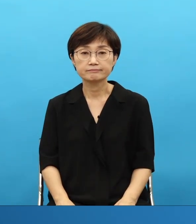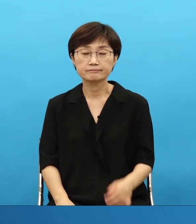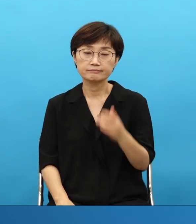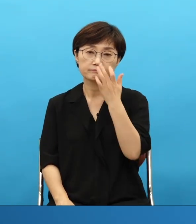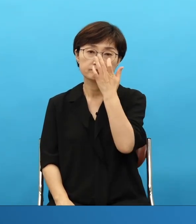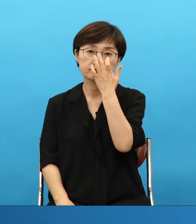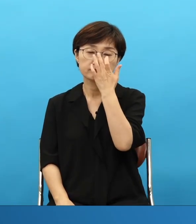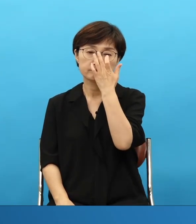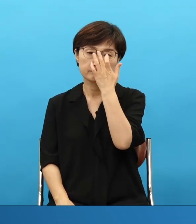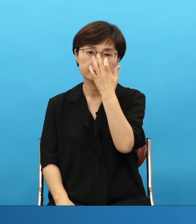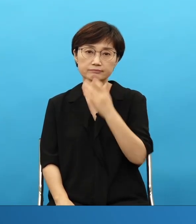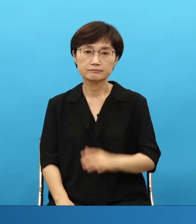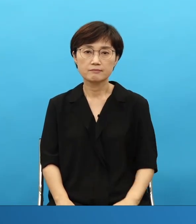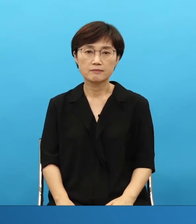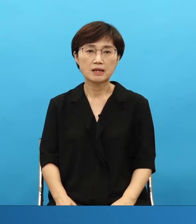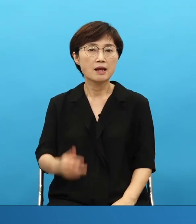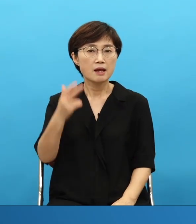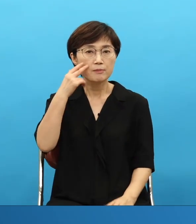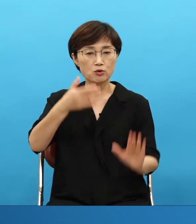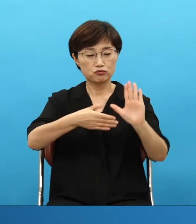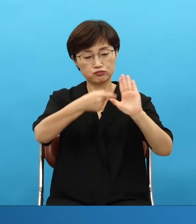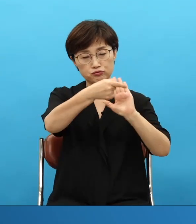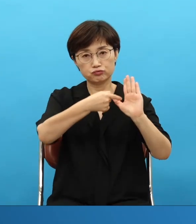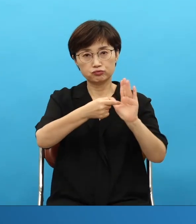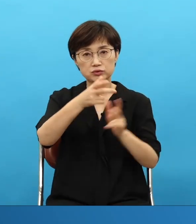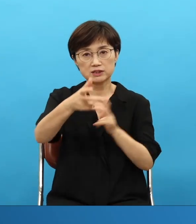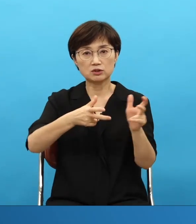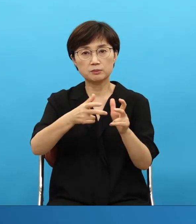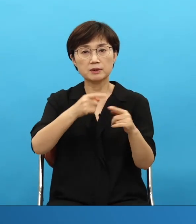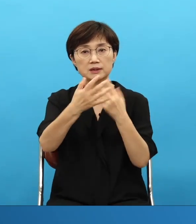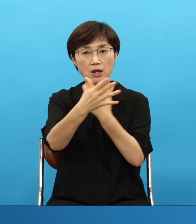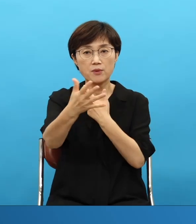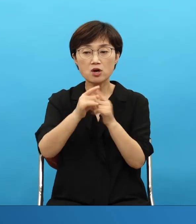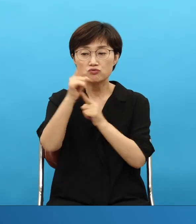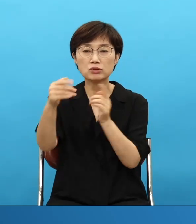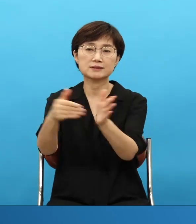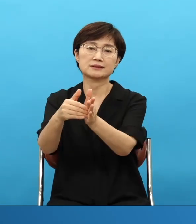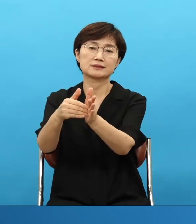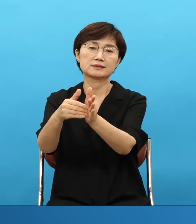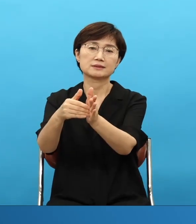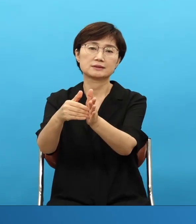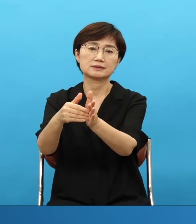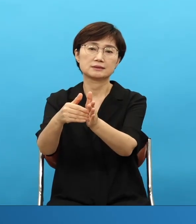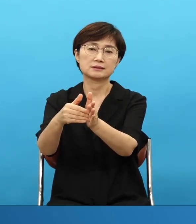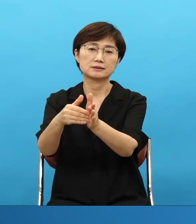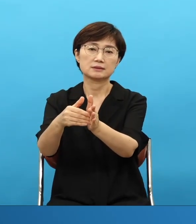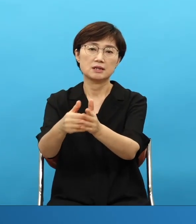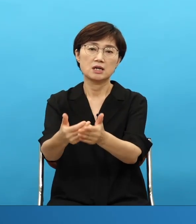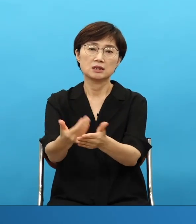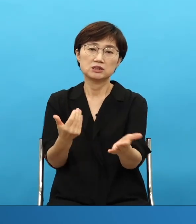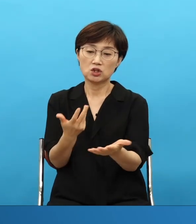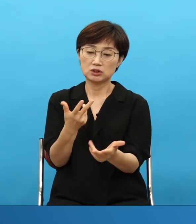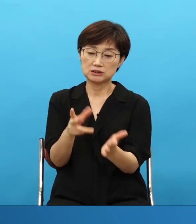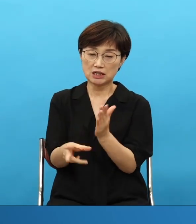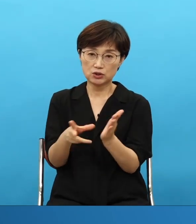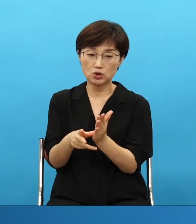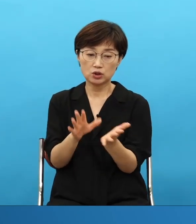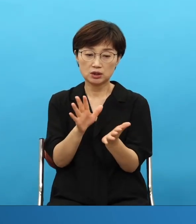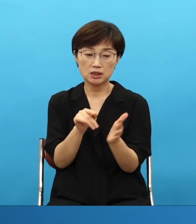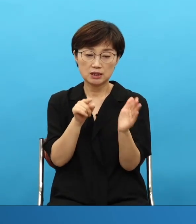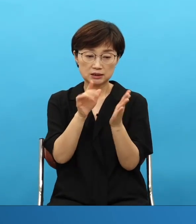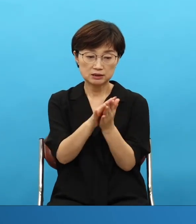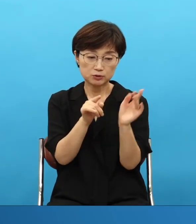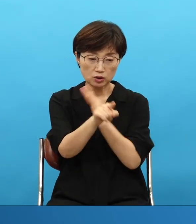공지사항입니다. 북미주 산업인대회 자료 구입 사전 신청이 마감됐습니다. 사전 신청 자료는 현장에서 수령